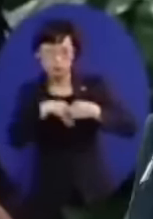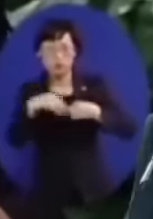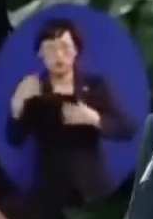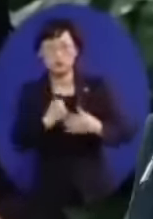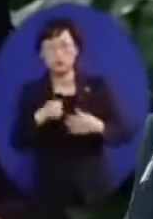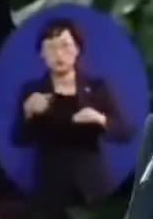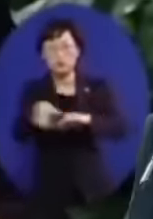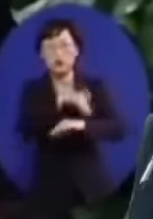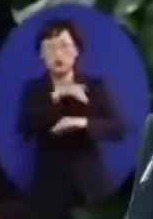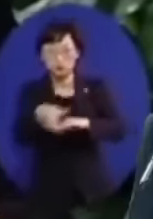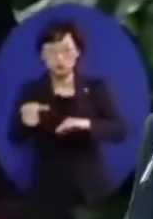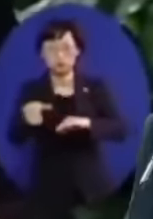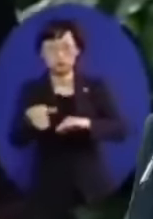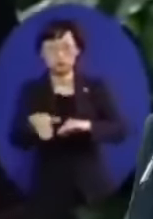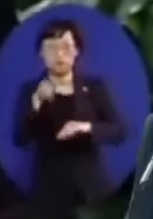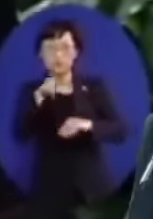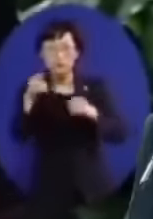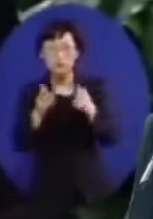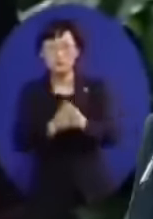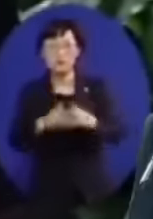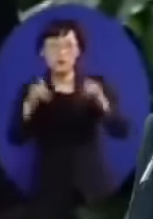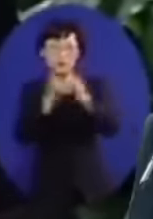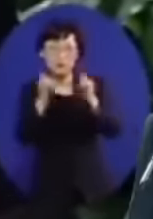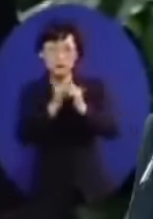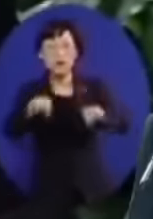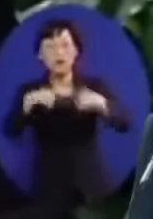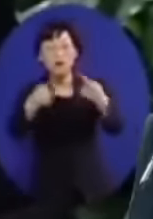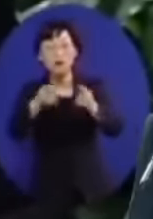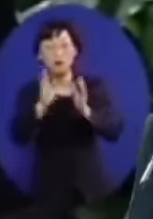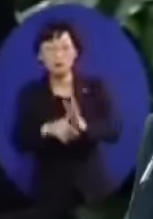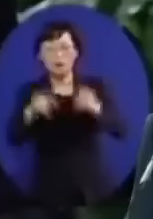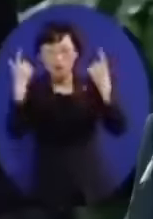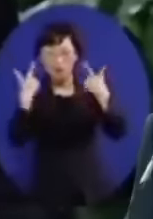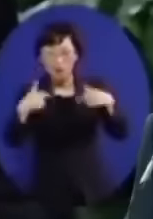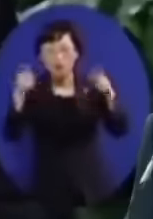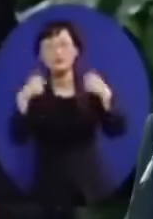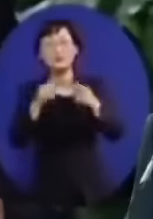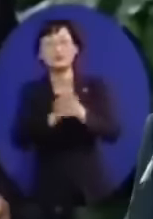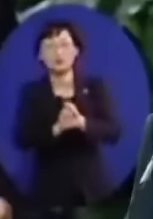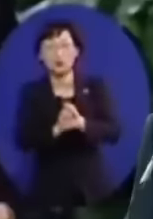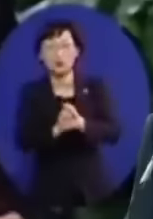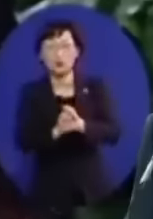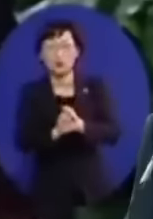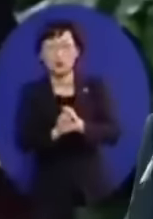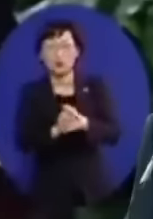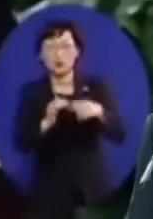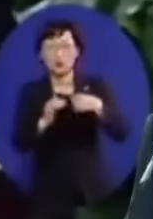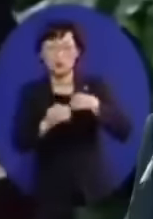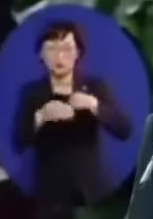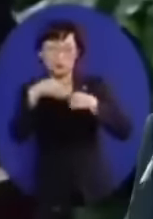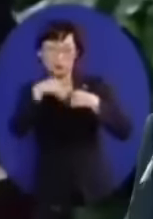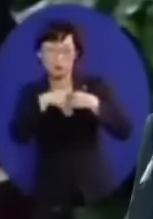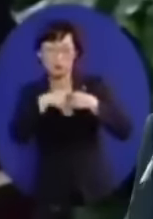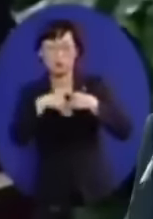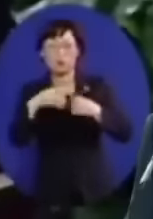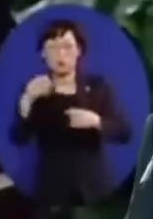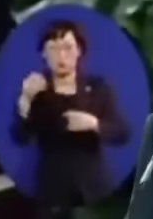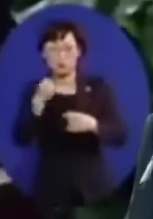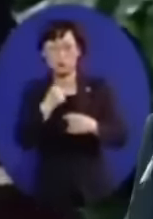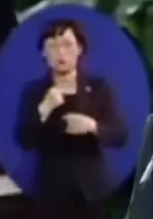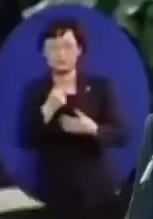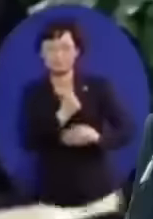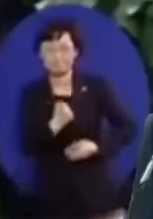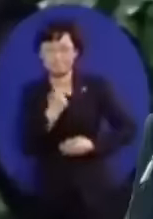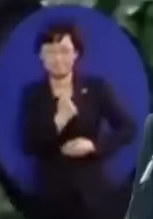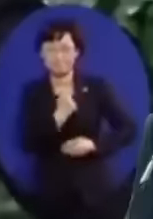그래서 전쟁터에 나갈 때도 그는 늘 기도하고 조그마한 포켓 성경을 포켓에 넣어서